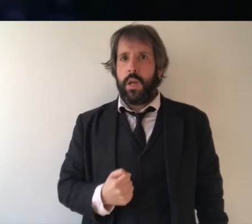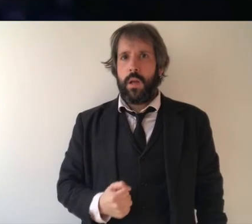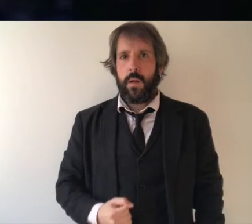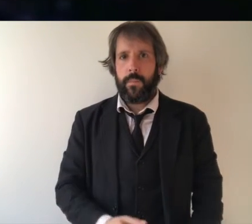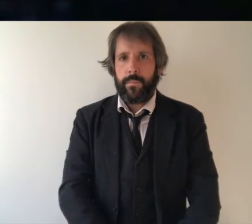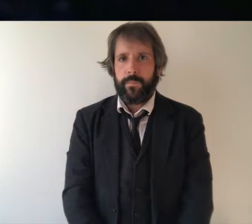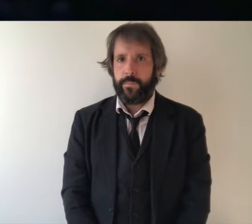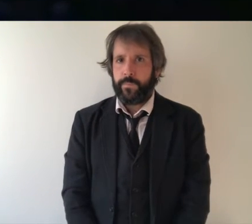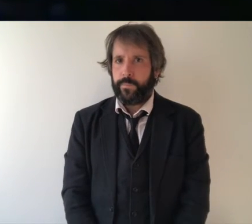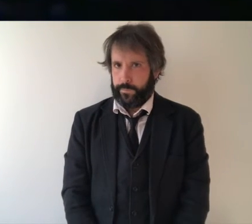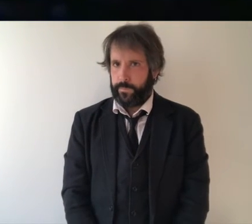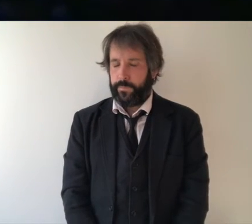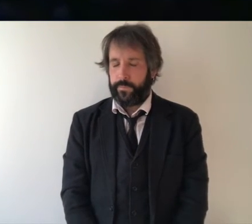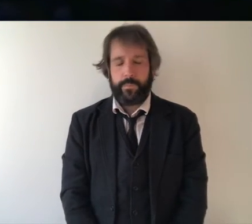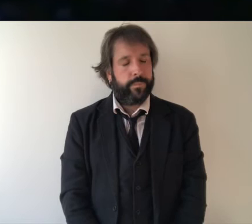minuit.